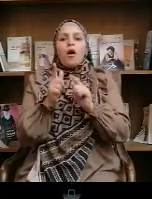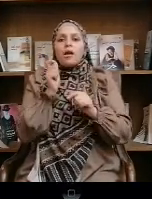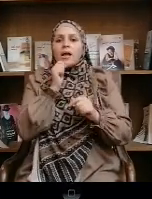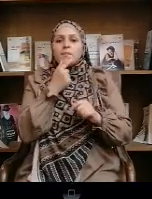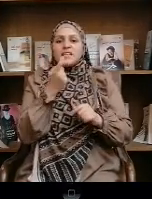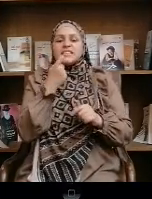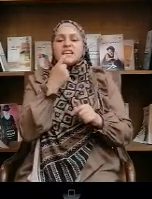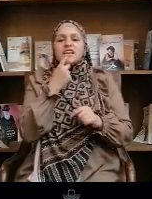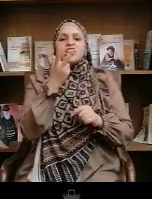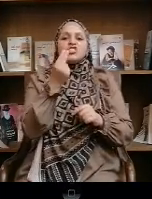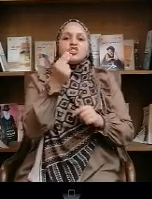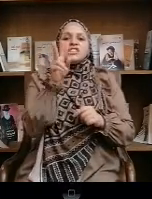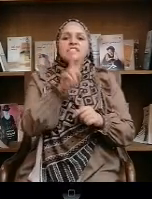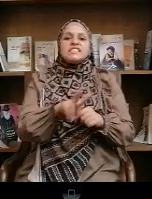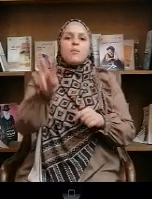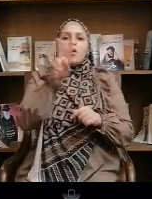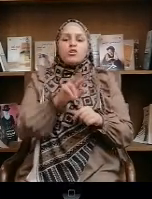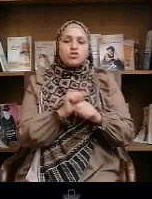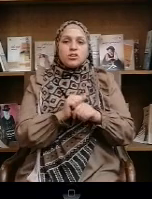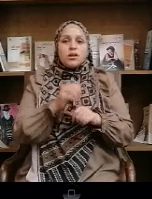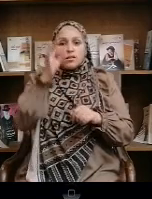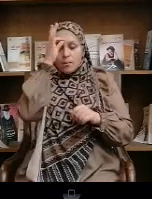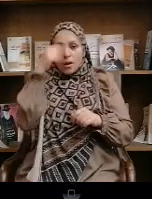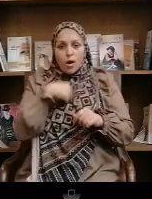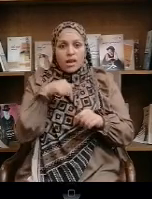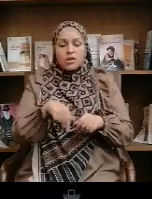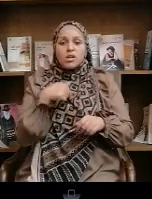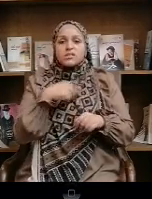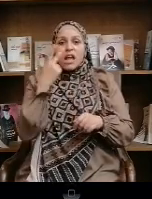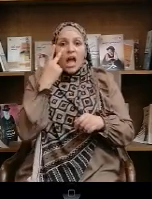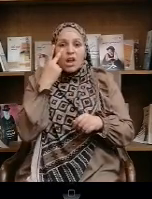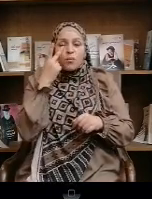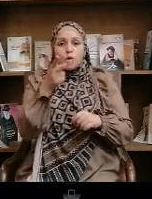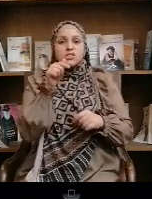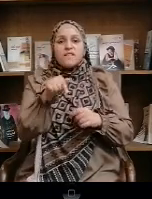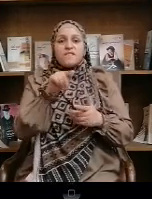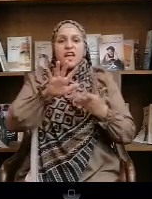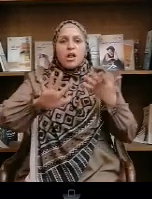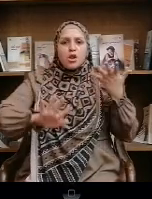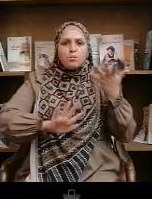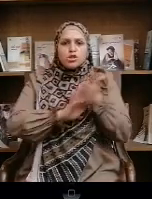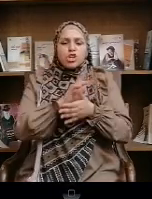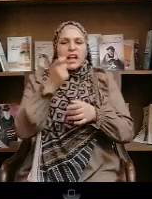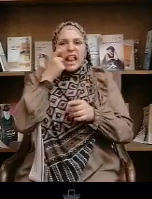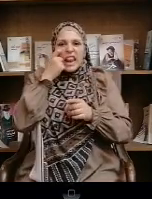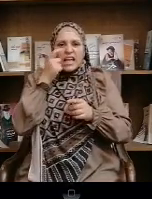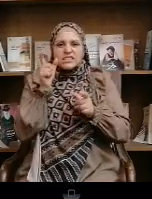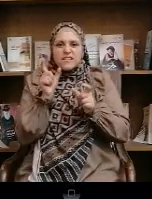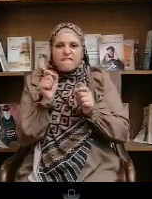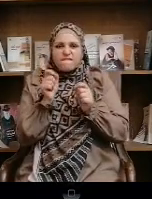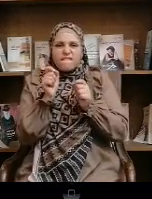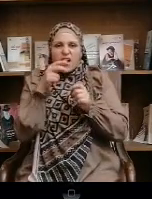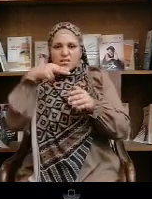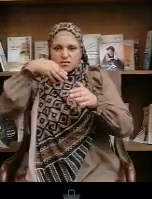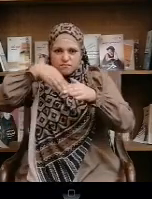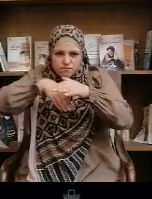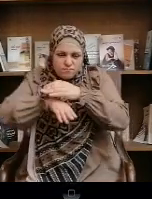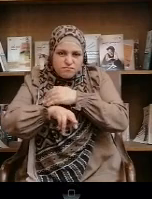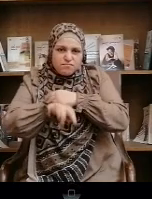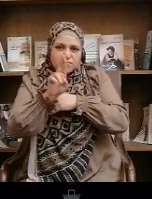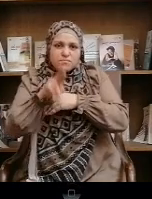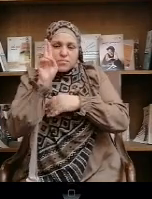عام 27 الحقيقه لما نيجي نبص للهجمات السيبر او القرصنه